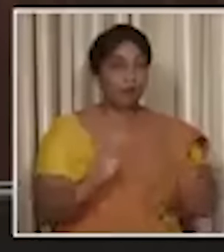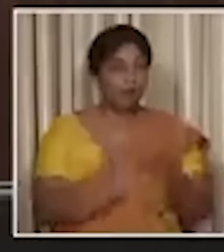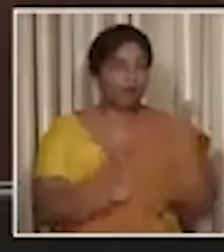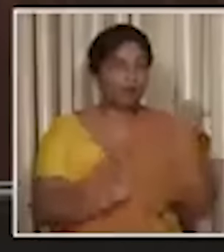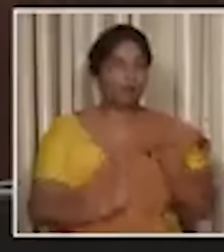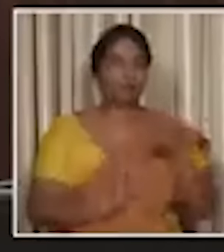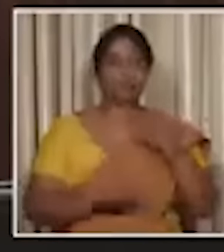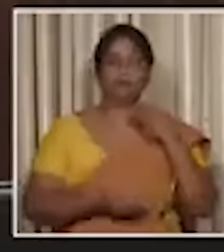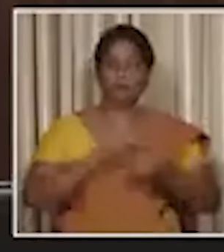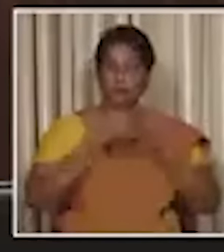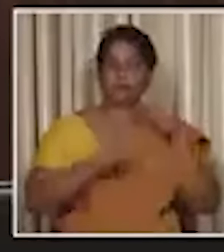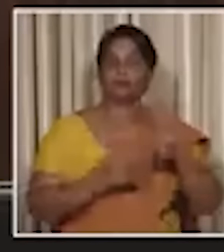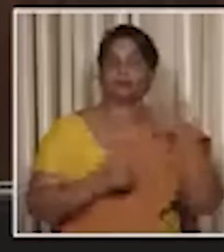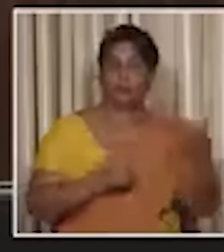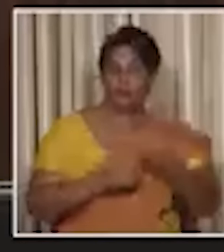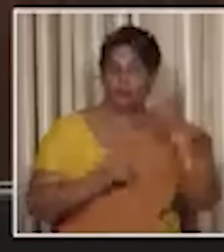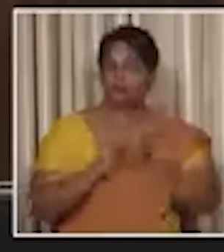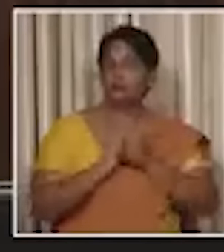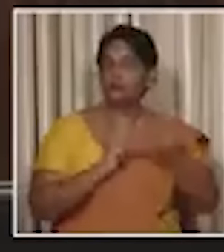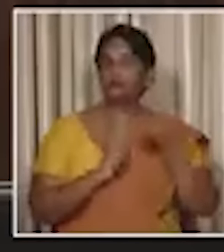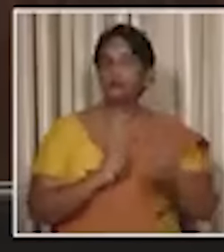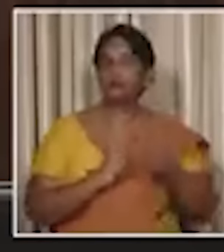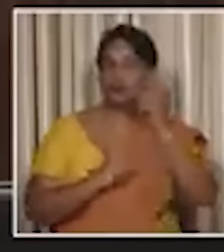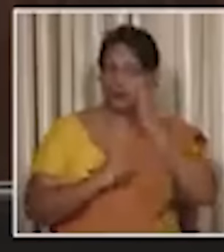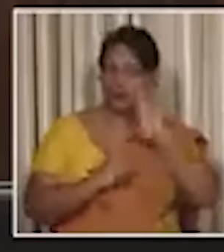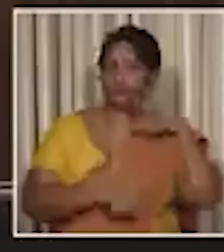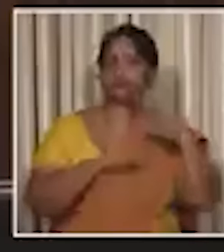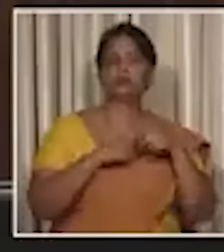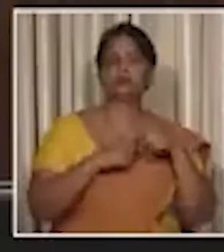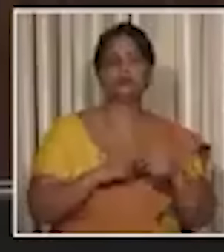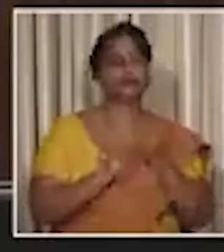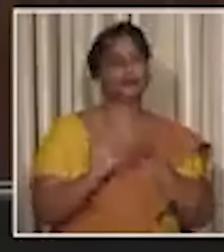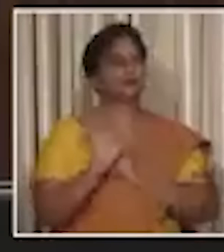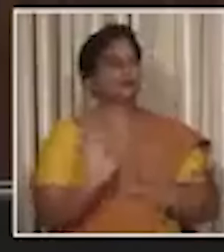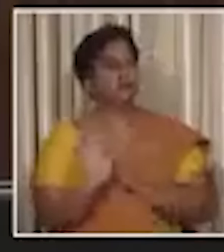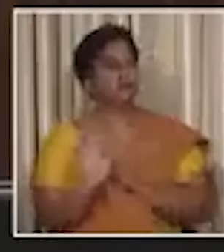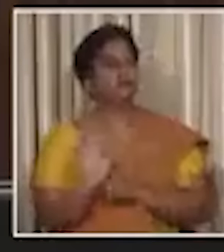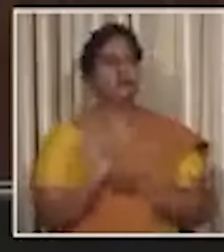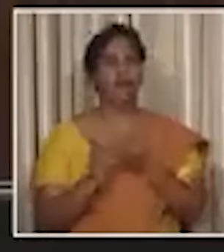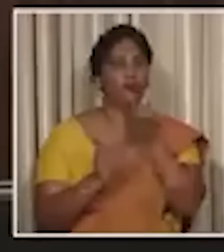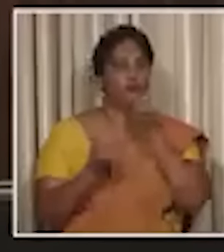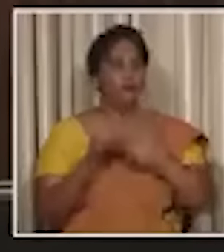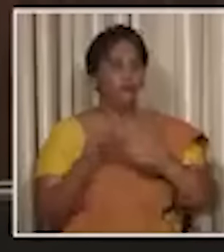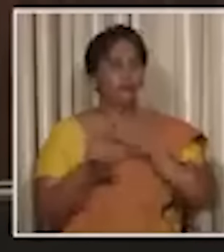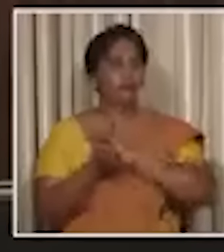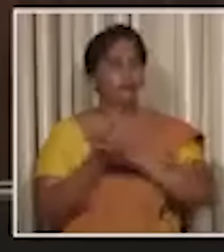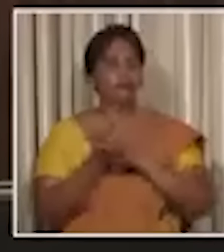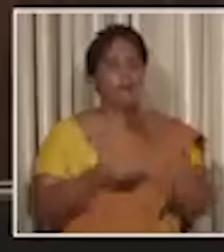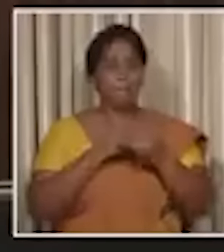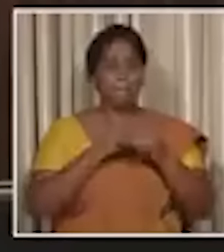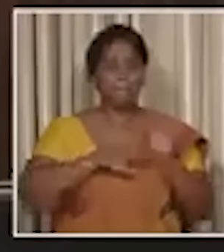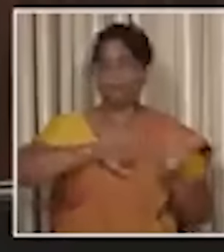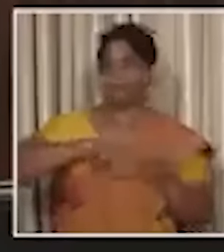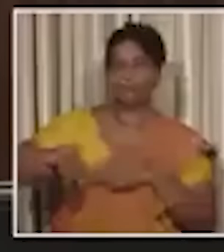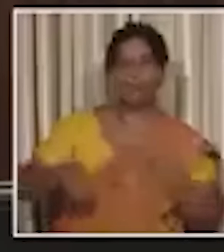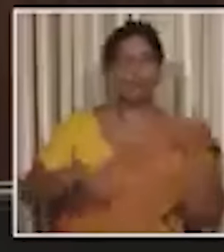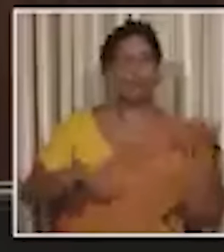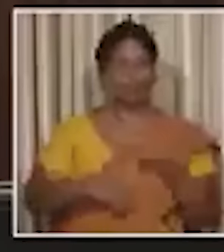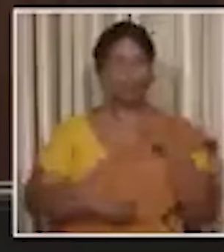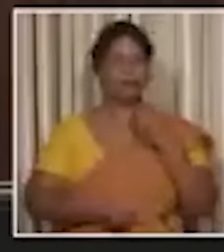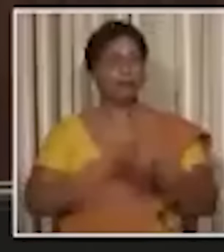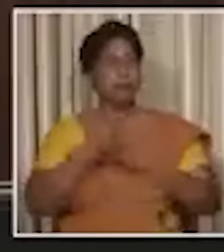வழங்க அரசாங்கம் தீர்மானித்திருக்கின்றது. அதே போல் இன்றளவில் நாங்கள் ஓய்வு பெற்றவர்களுடைய கொடுப்பனவை 3000 அக்டோபர்